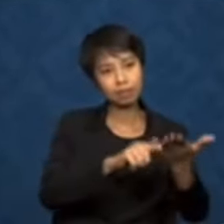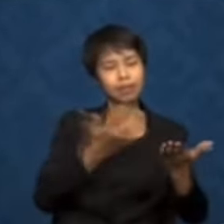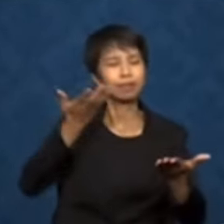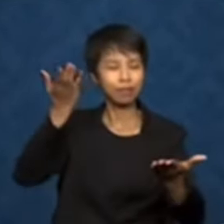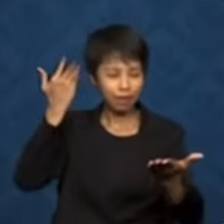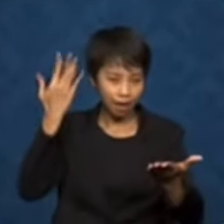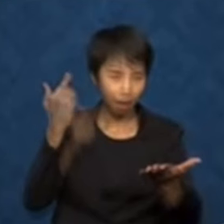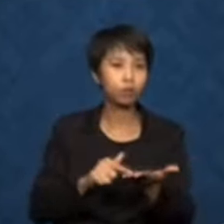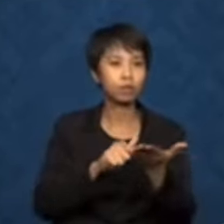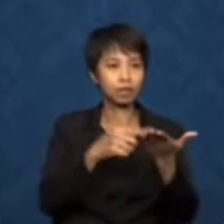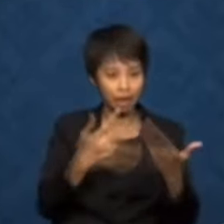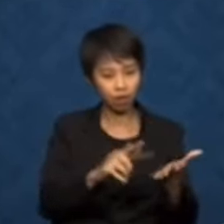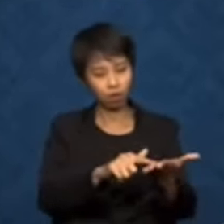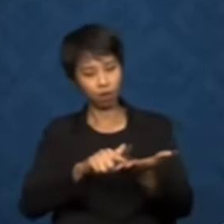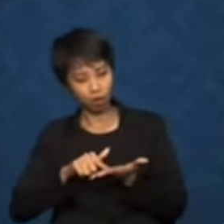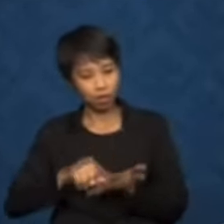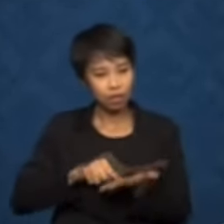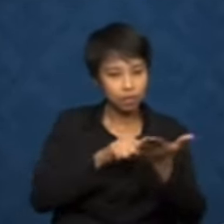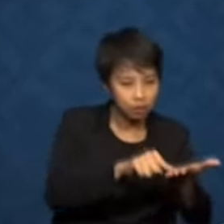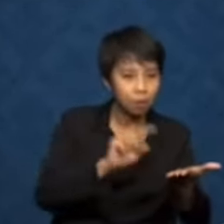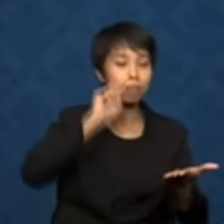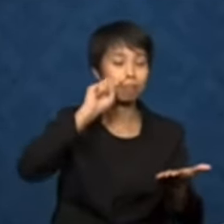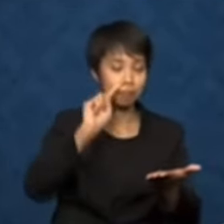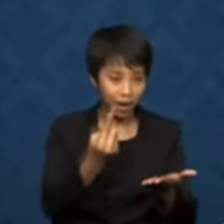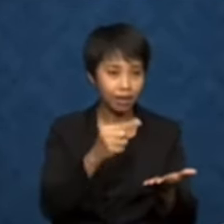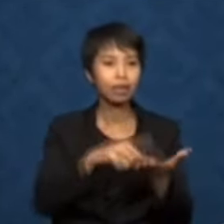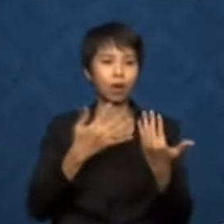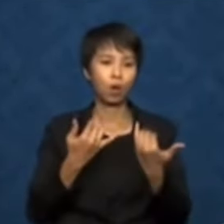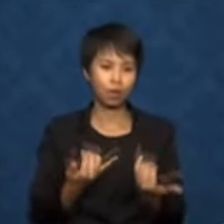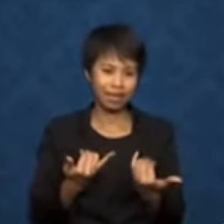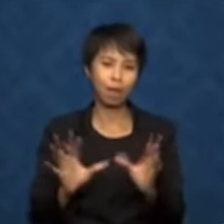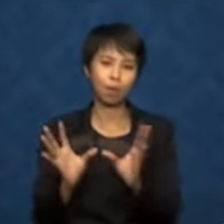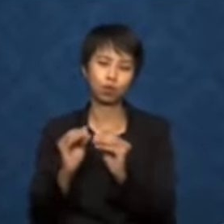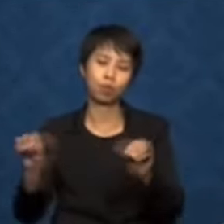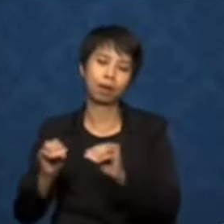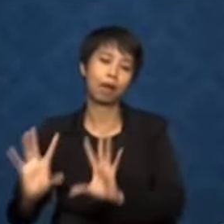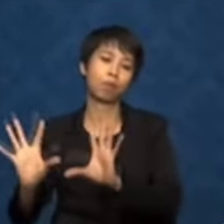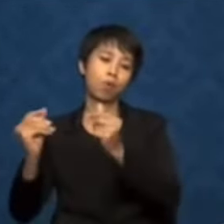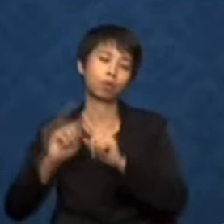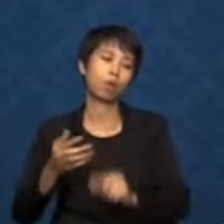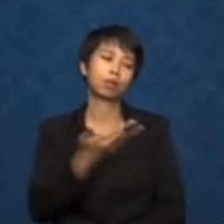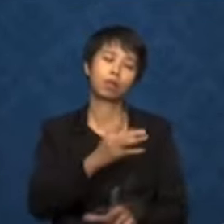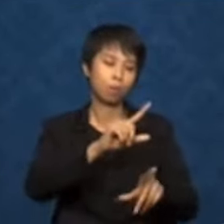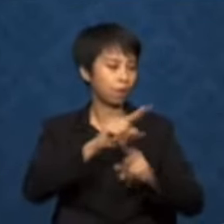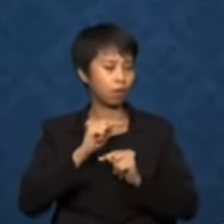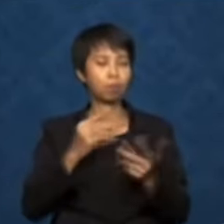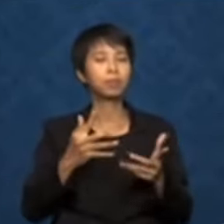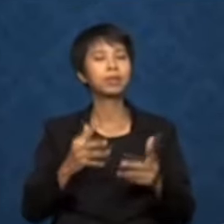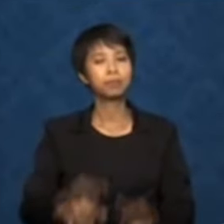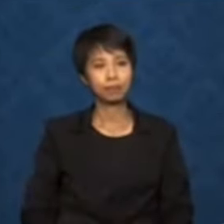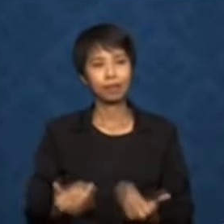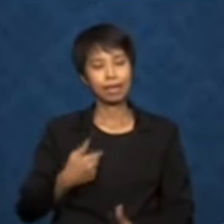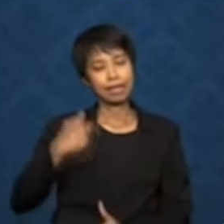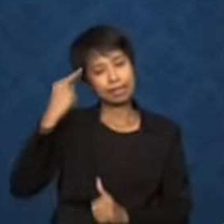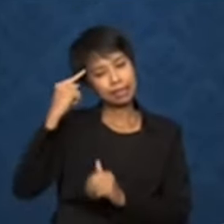ที่แล้วถอนออกมายื่นใหม่รอบนี้จนสิ้นสมัยประชุมดิฉันก็ยังไม่ได้คำตอบดิฉันหวังมาตลอดค่ะว่าท่านรั